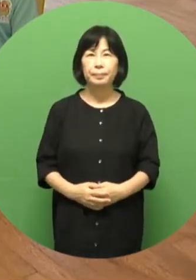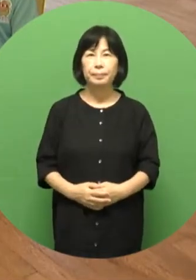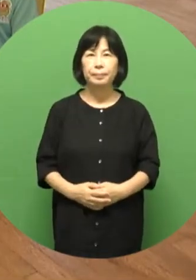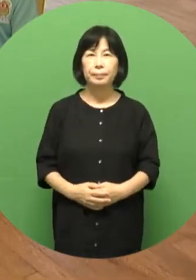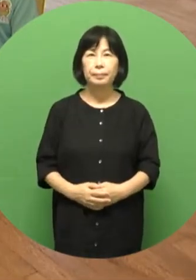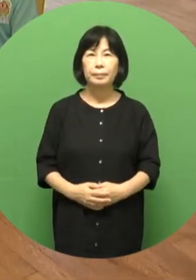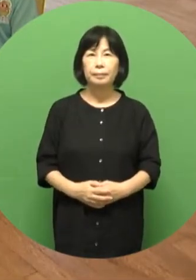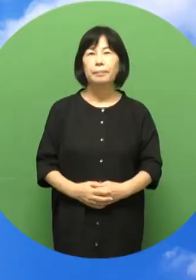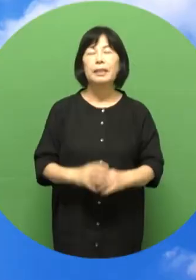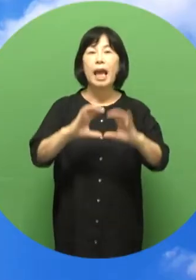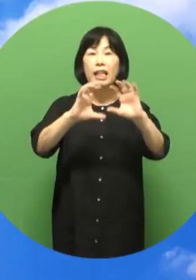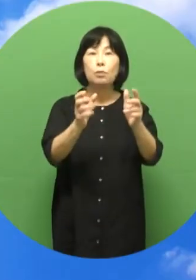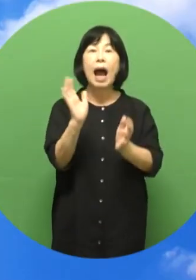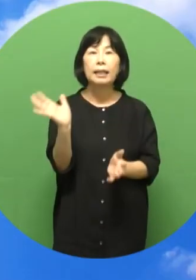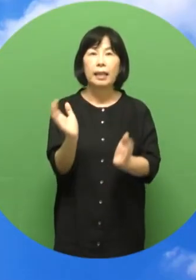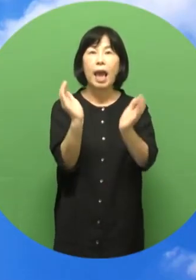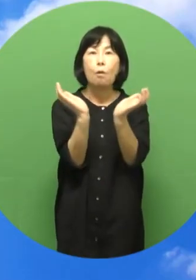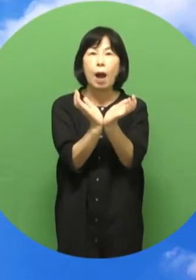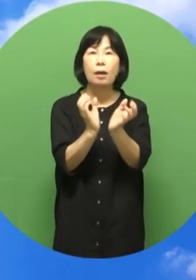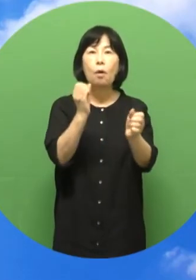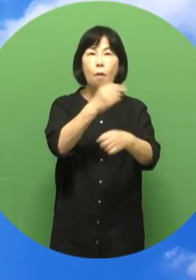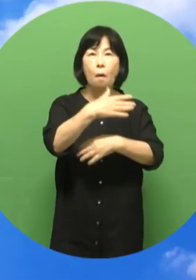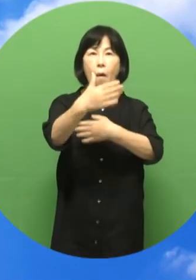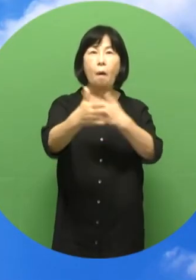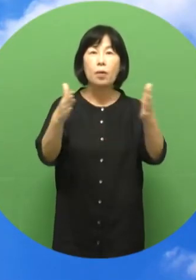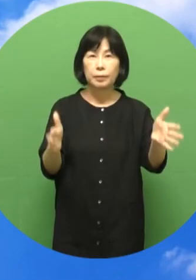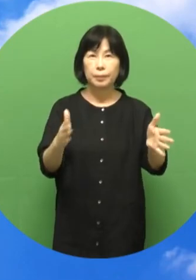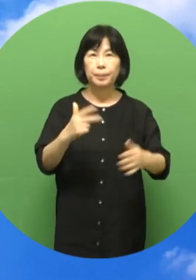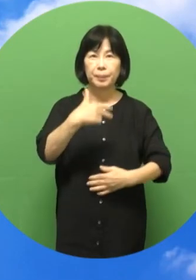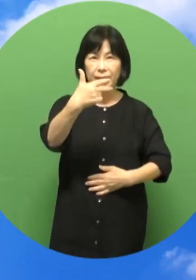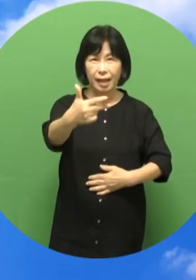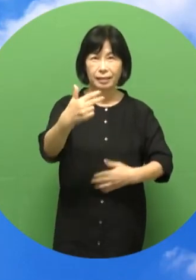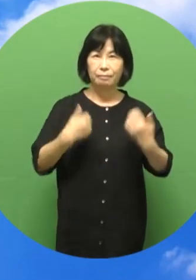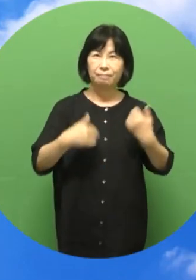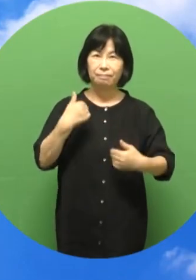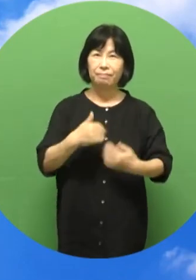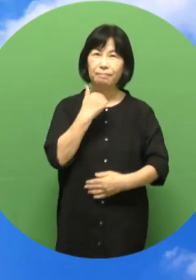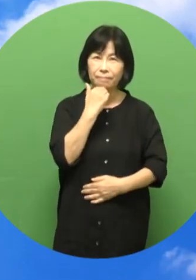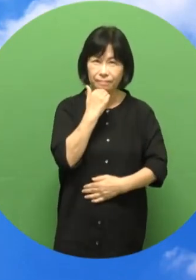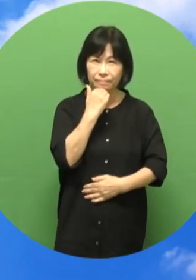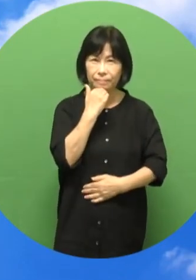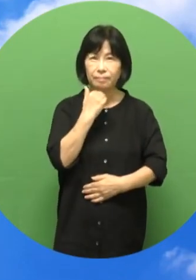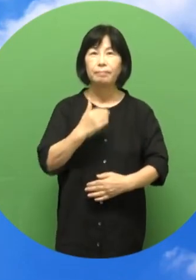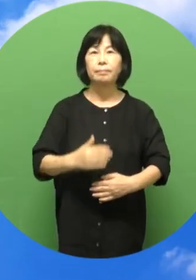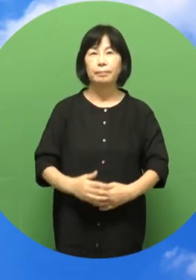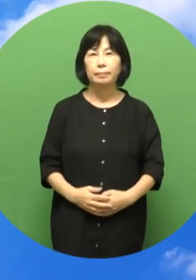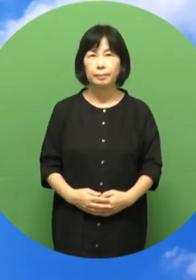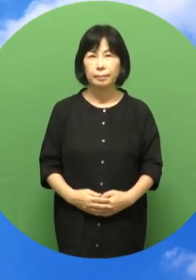。 岩手ワンコ広報室、来週もお楽しみに。